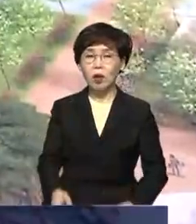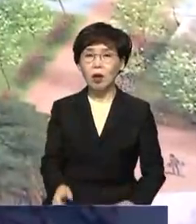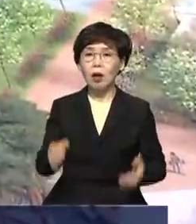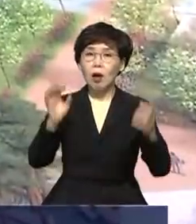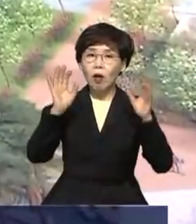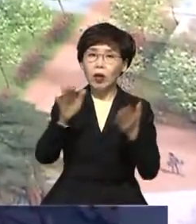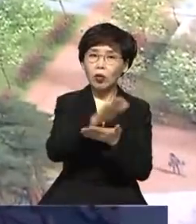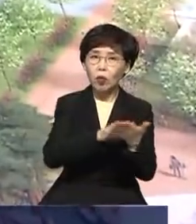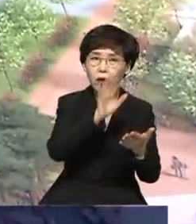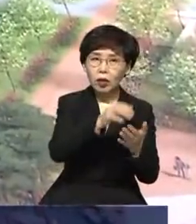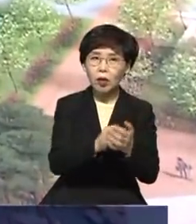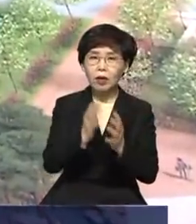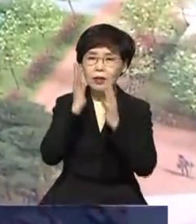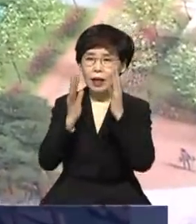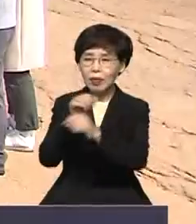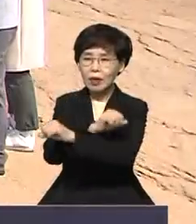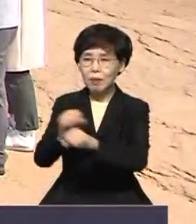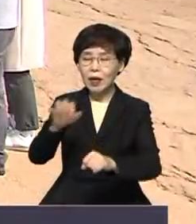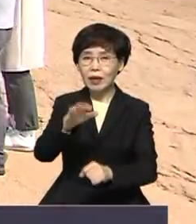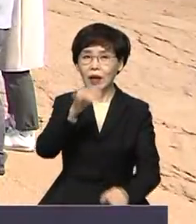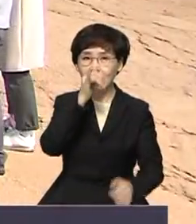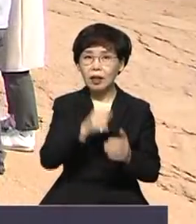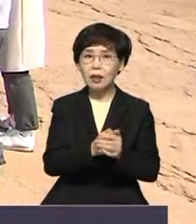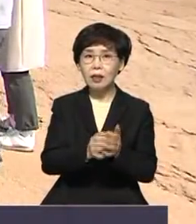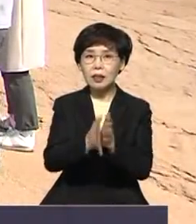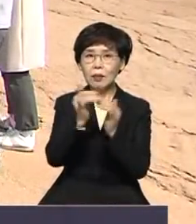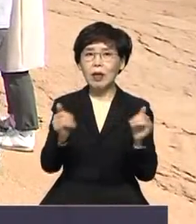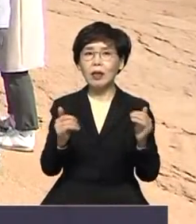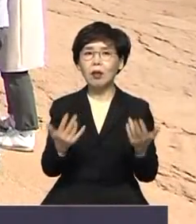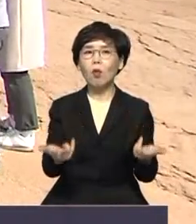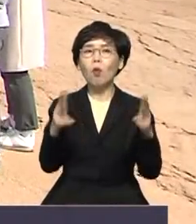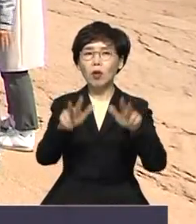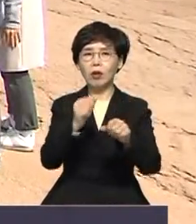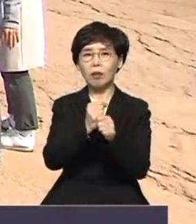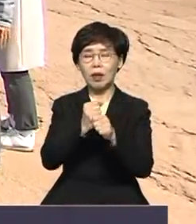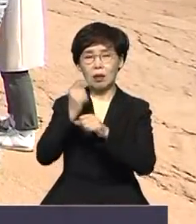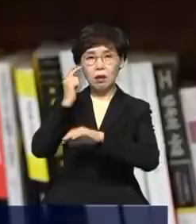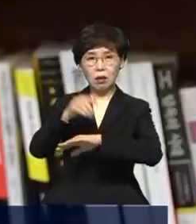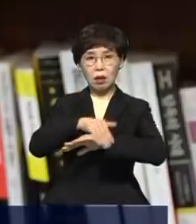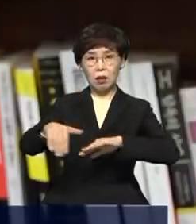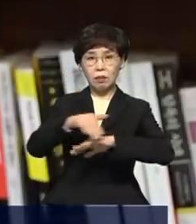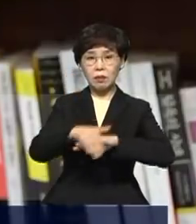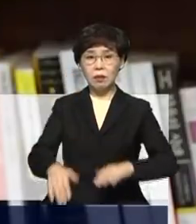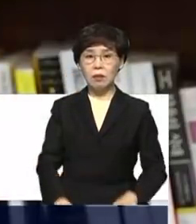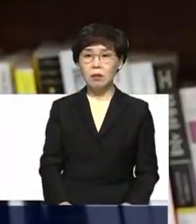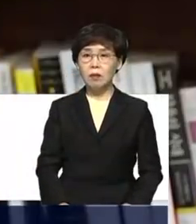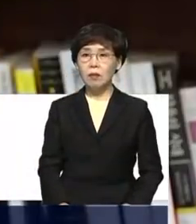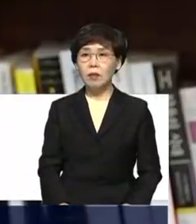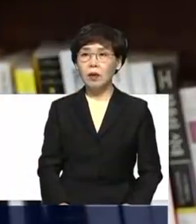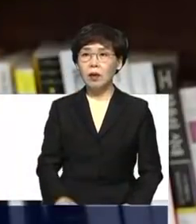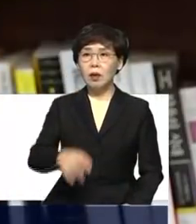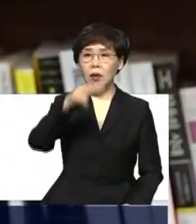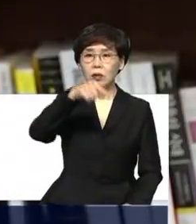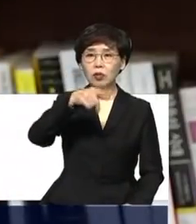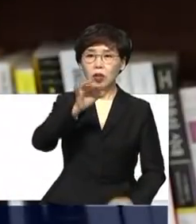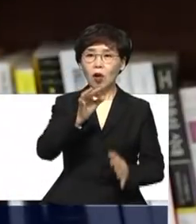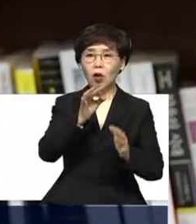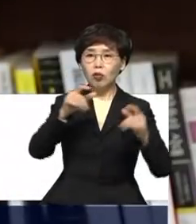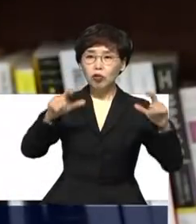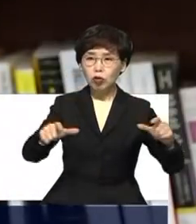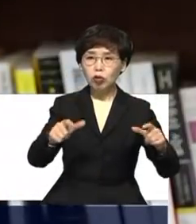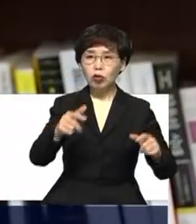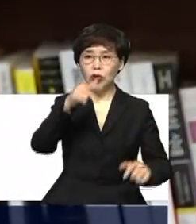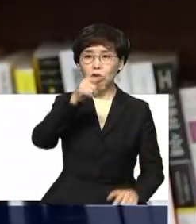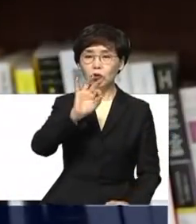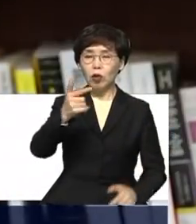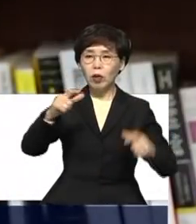어린이 놀이터와 잔디 마당 등을 갖춘 시민공원으로 만든다는 계획입니다. 수정 그리고 중원구